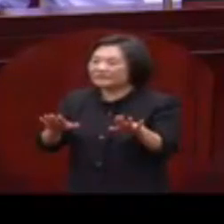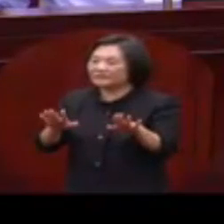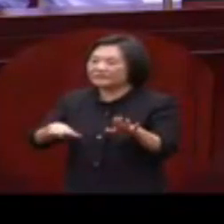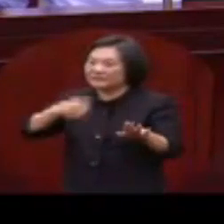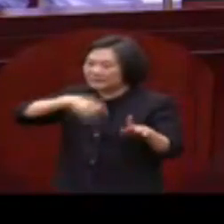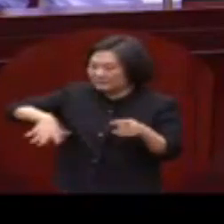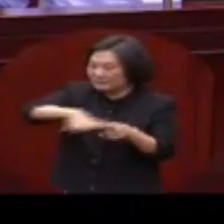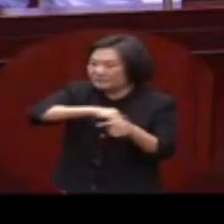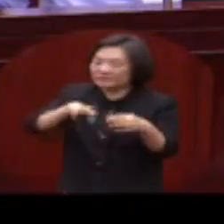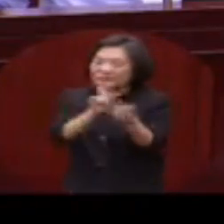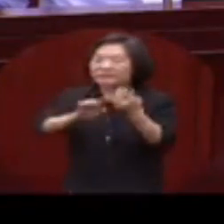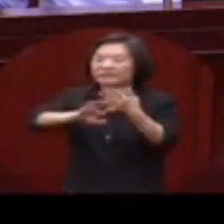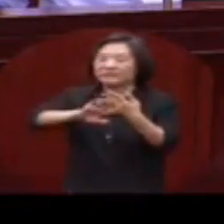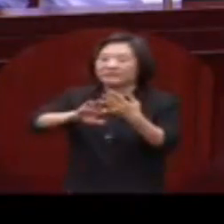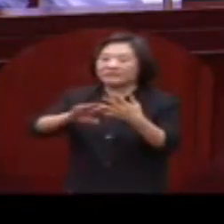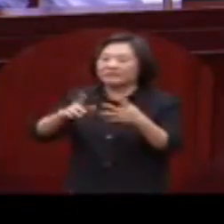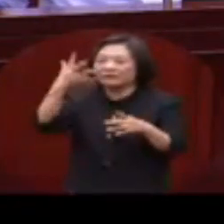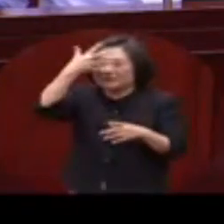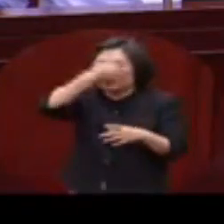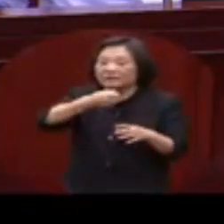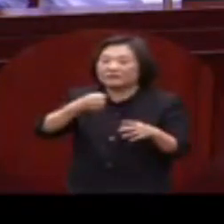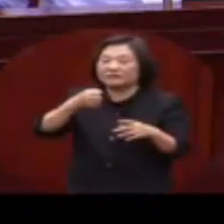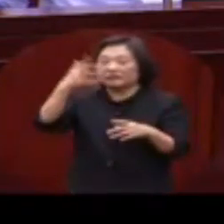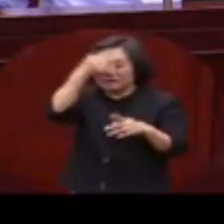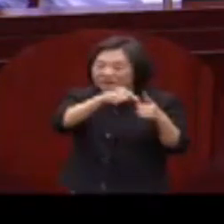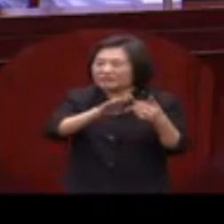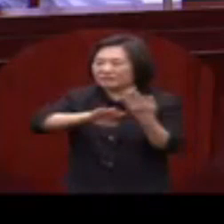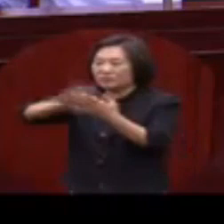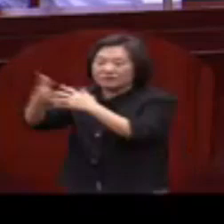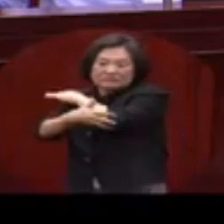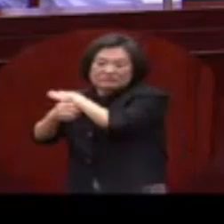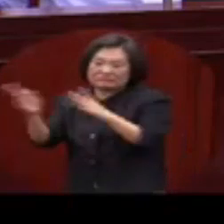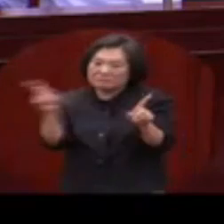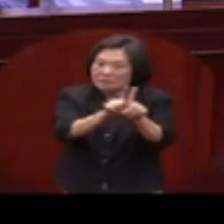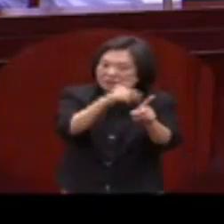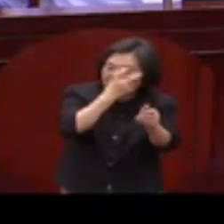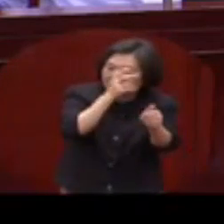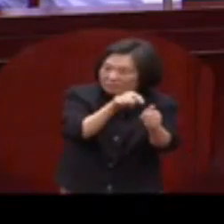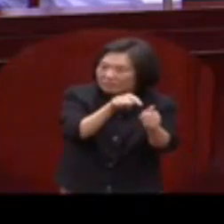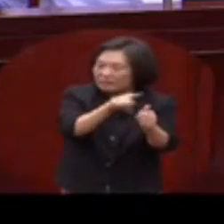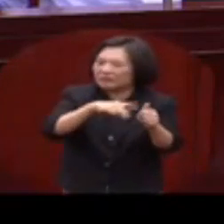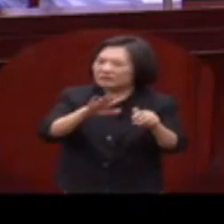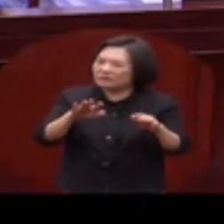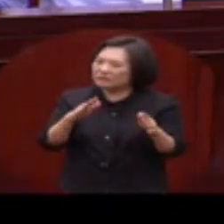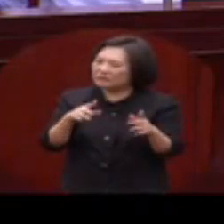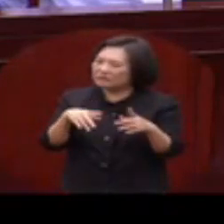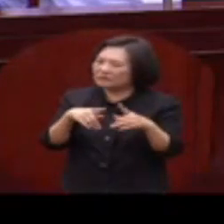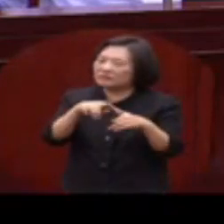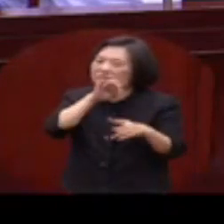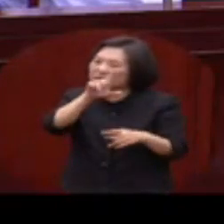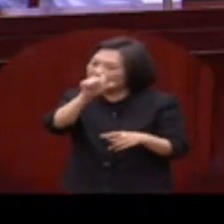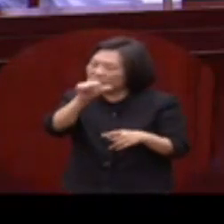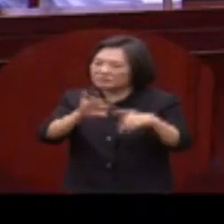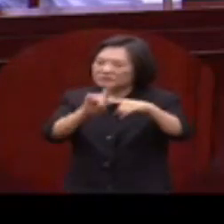湾里在照顾外老人的外劳有28万人。目前台北市大概65岁以上人口是